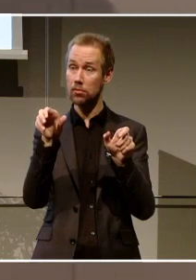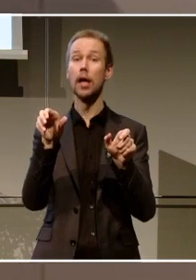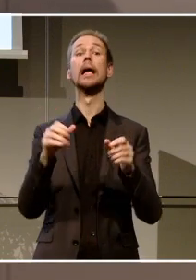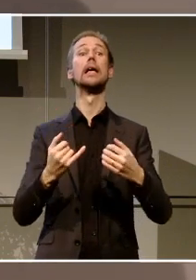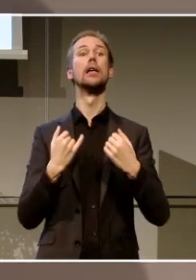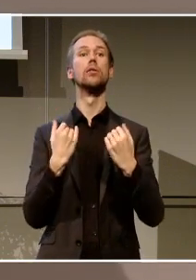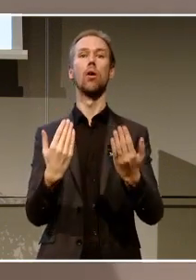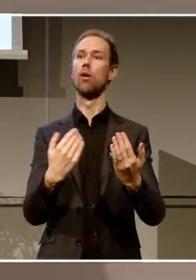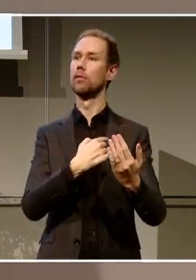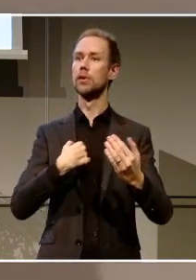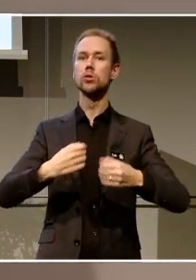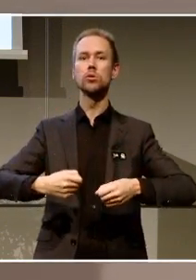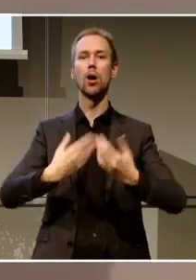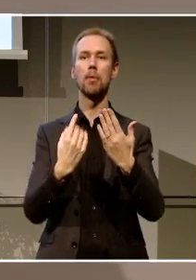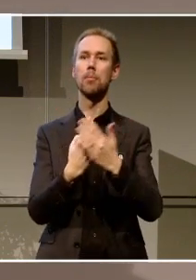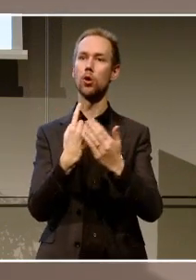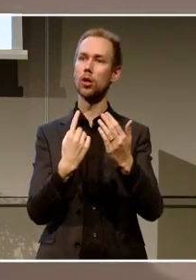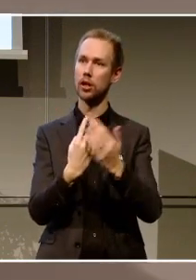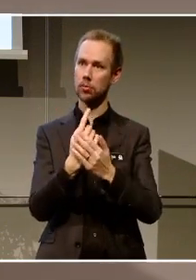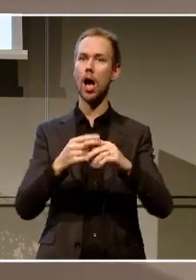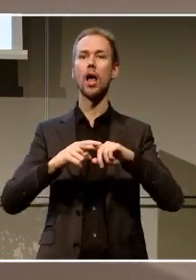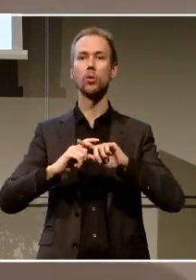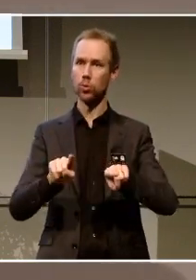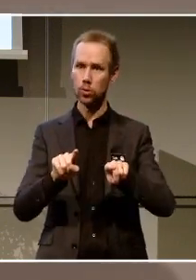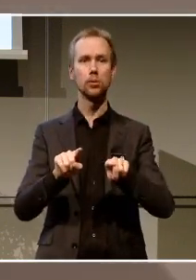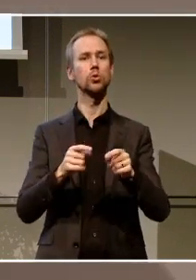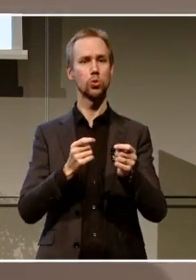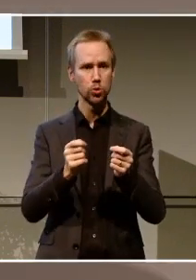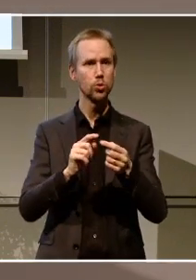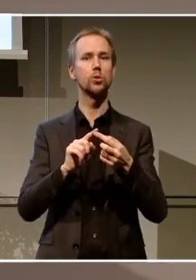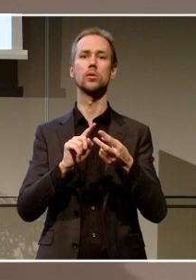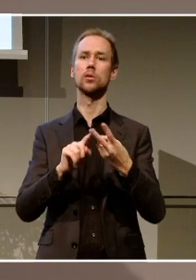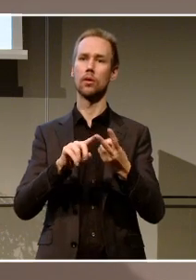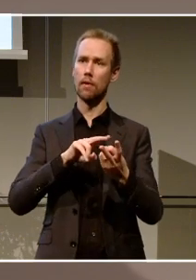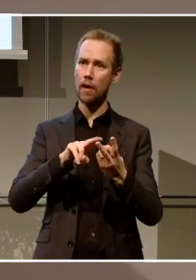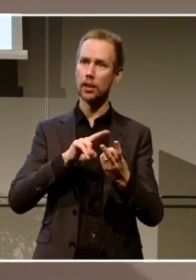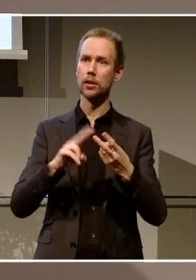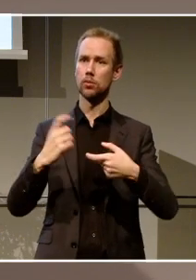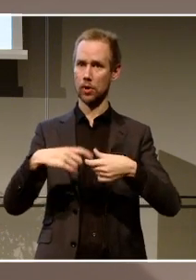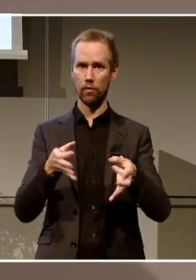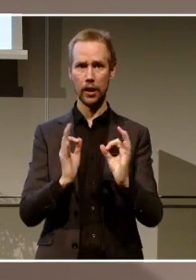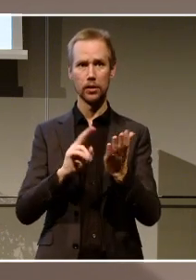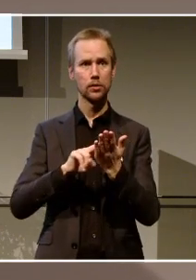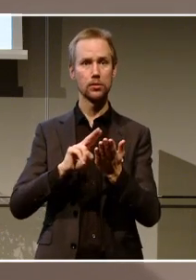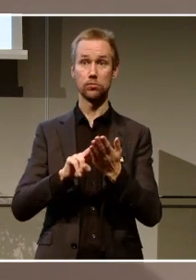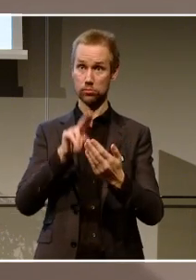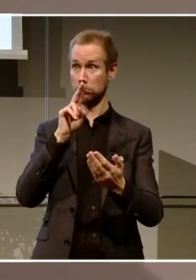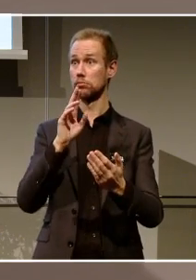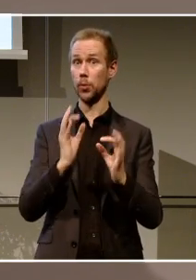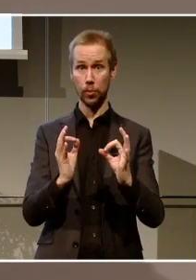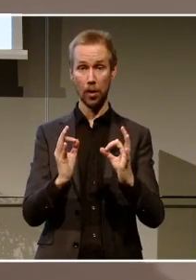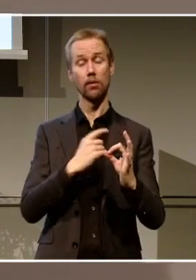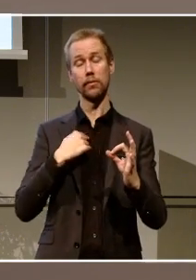en helt annan styrning, förvaltning, inflytande i den offentliga förvaltningen genom att använda en mängd digitala